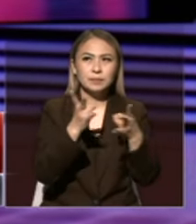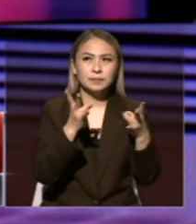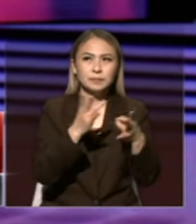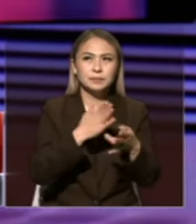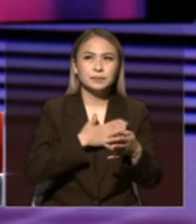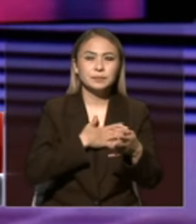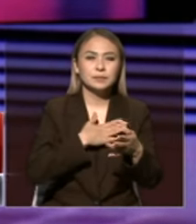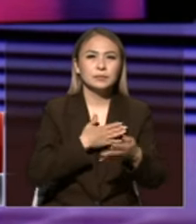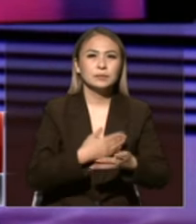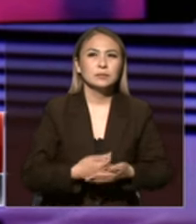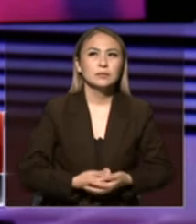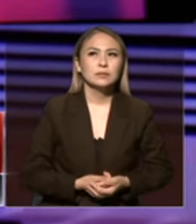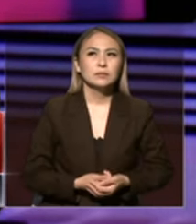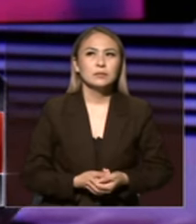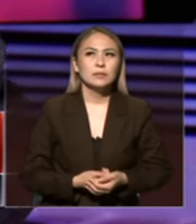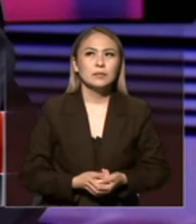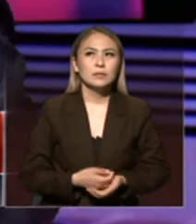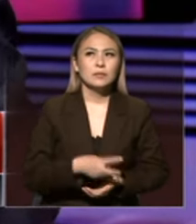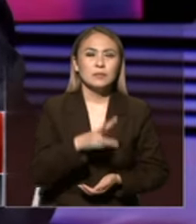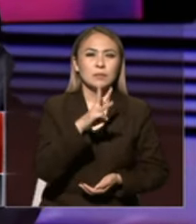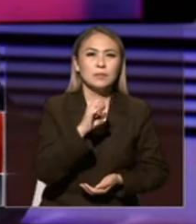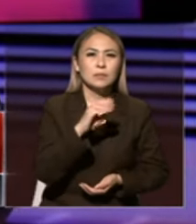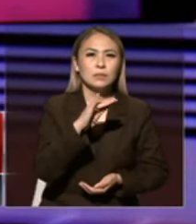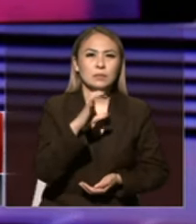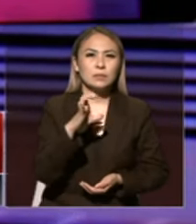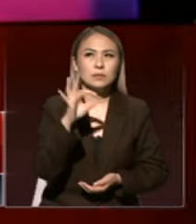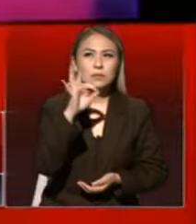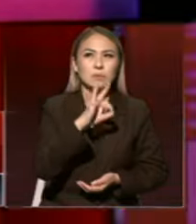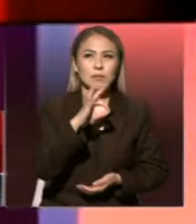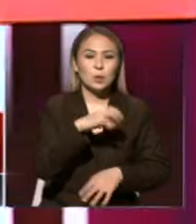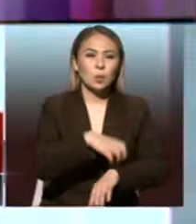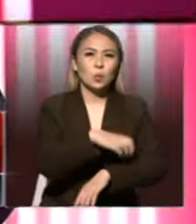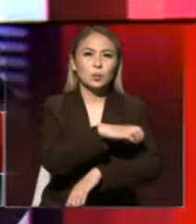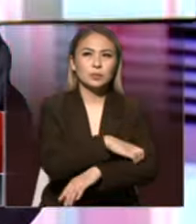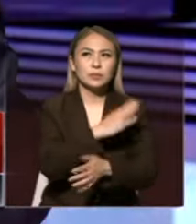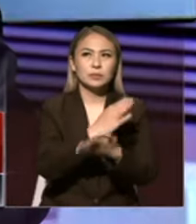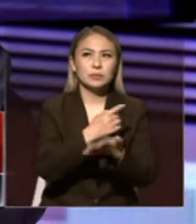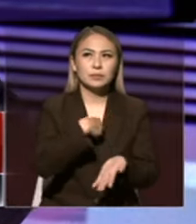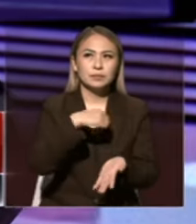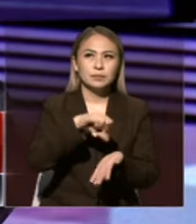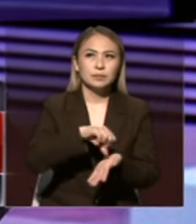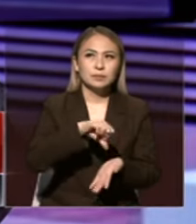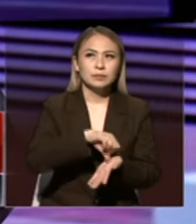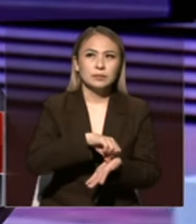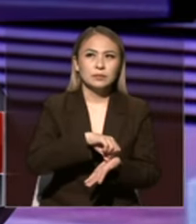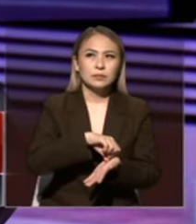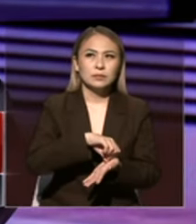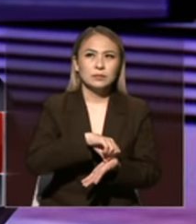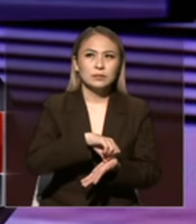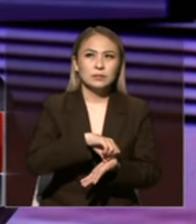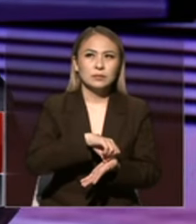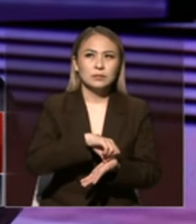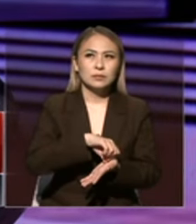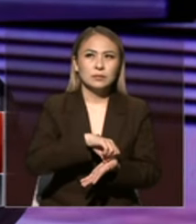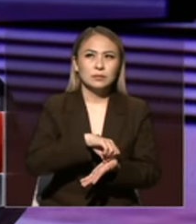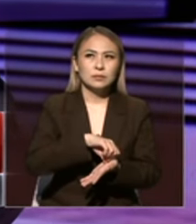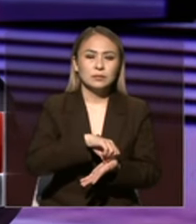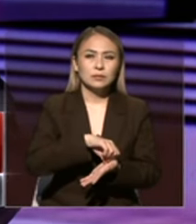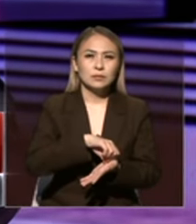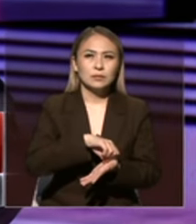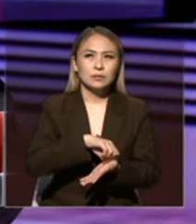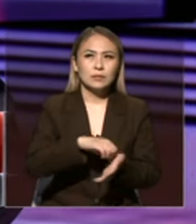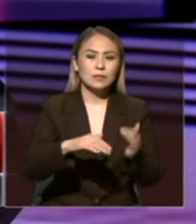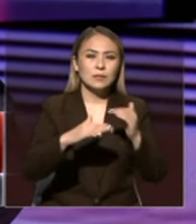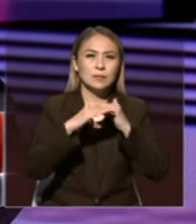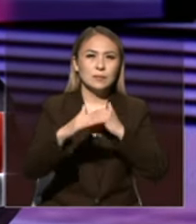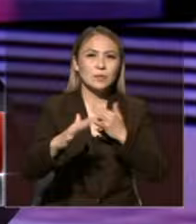мынау мәжілісте аграрлық мәселелер жөніндегі комитет бар, енді соның мүшесімін ғой. Біз осы